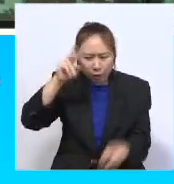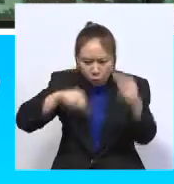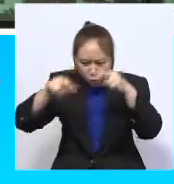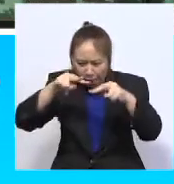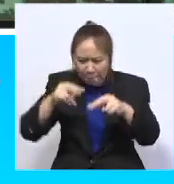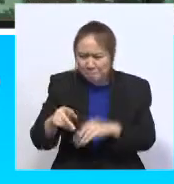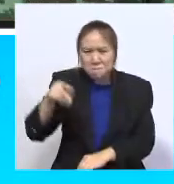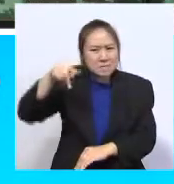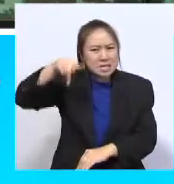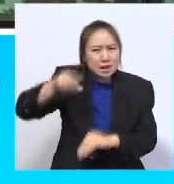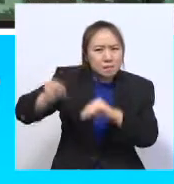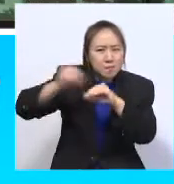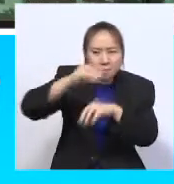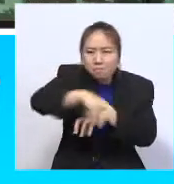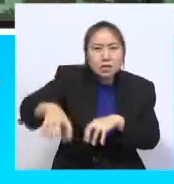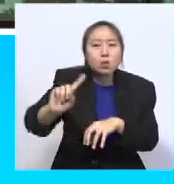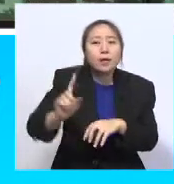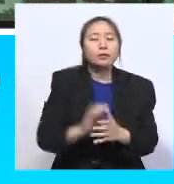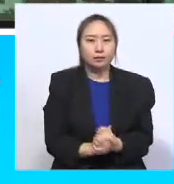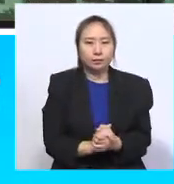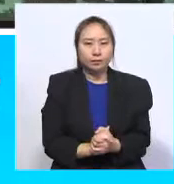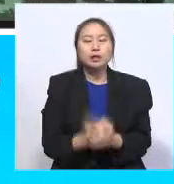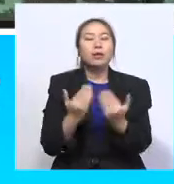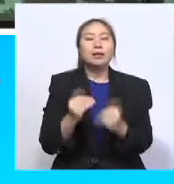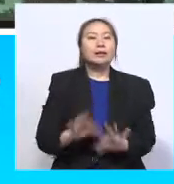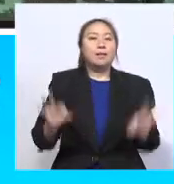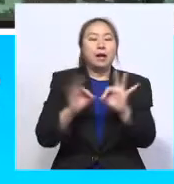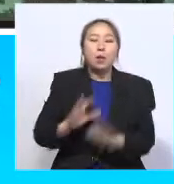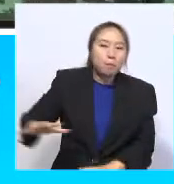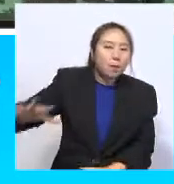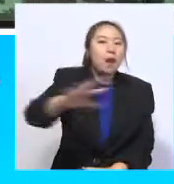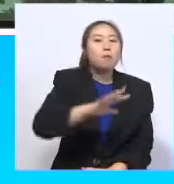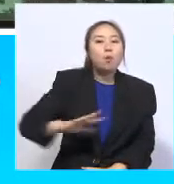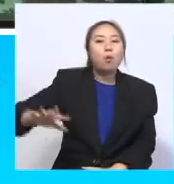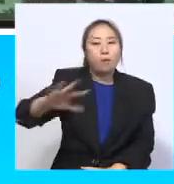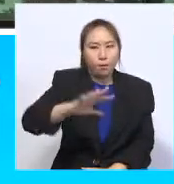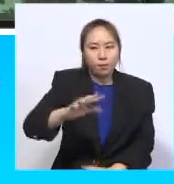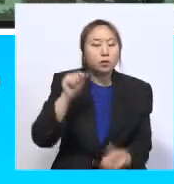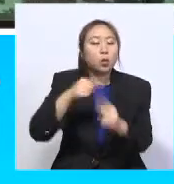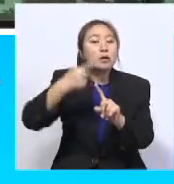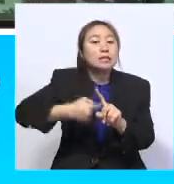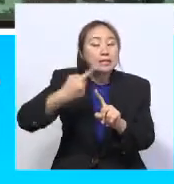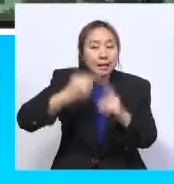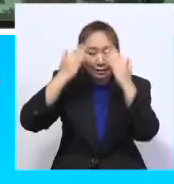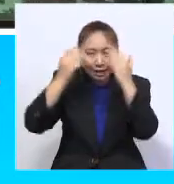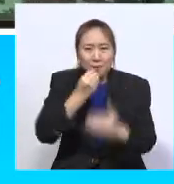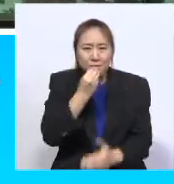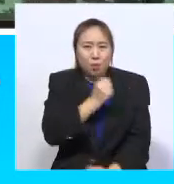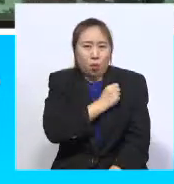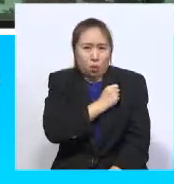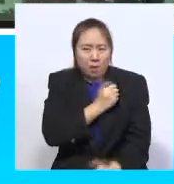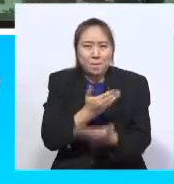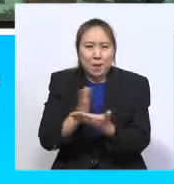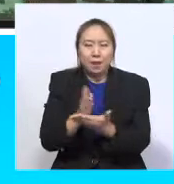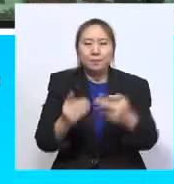หมครับ จริงๆแล้วเรามุ่งเน้นในการดูแลในภาพรวมนะครับมาตรการในการดูแลในช่วงเดือนรอมฎอนแยกเป็น2 ส่วนนะครับส่วนที่1